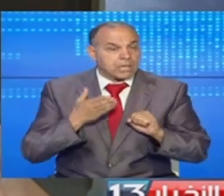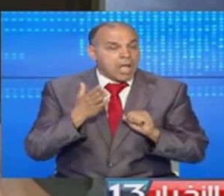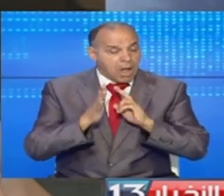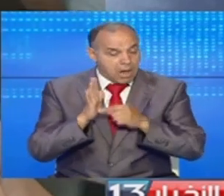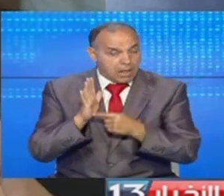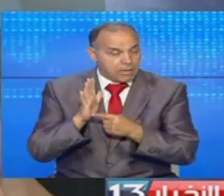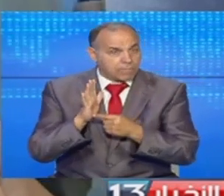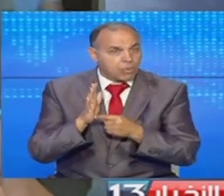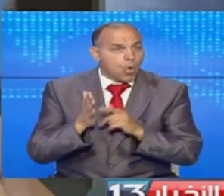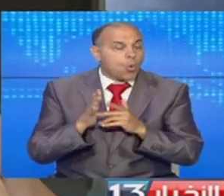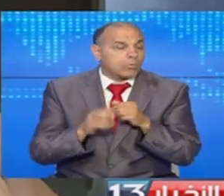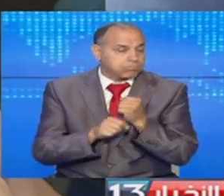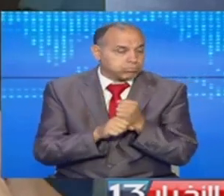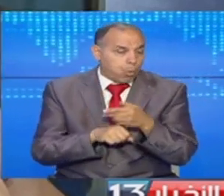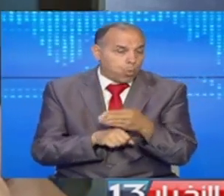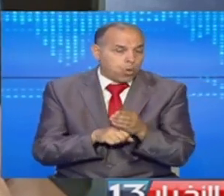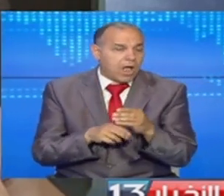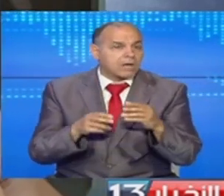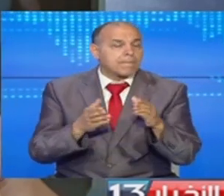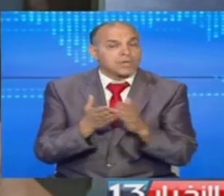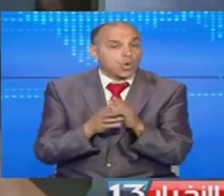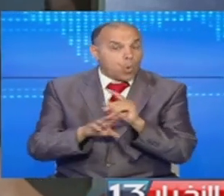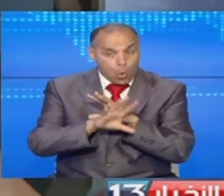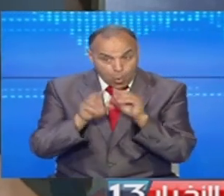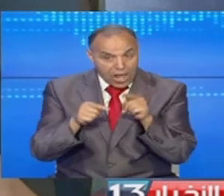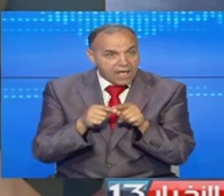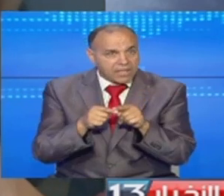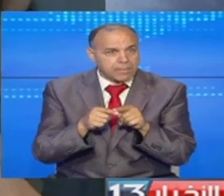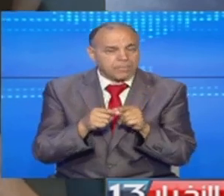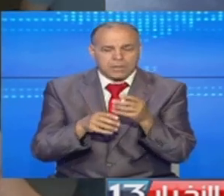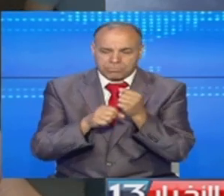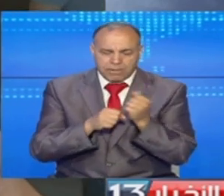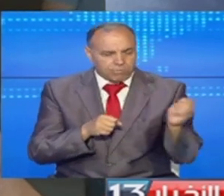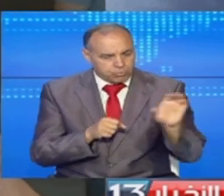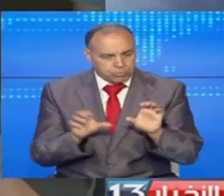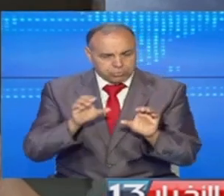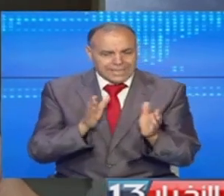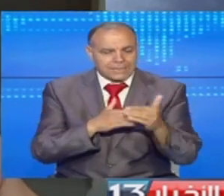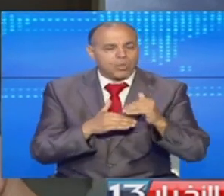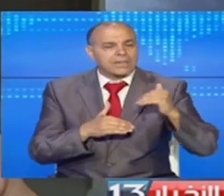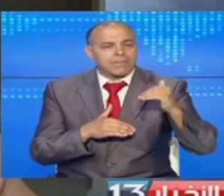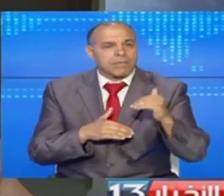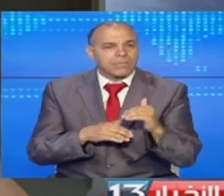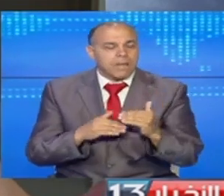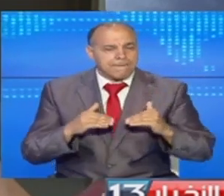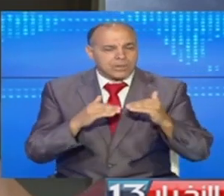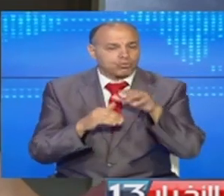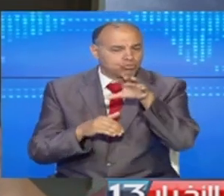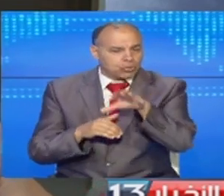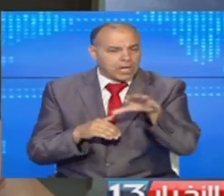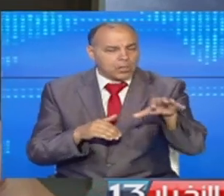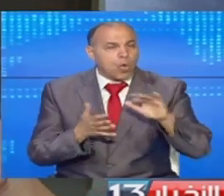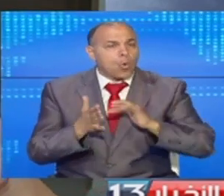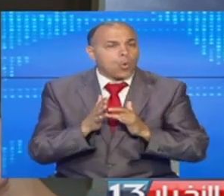القرار أنه كل العمليات متاع النظر في المشاريع هذه وقابليتها للتمويل عن طريق صندوق التنمية تتم في مستوى الجهات بحضور